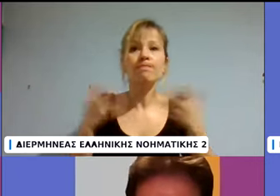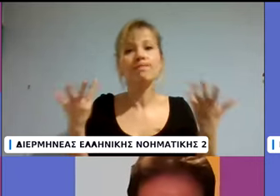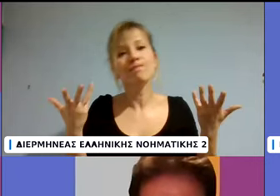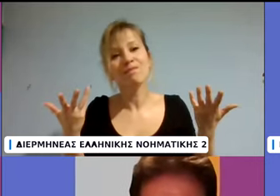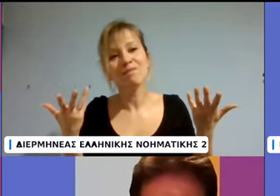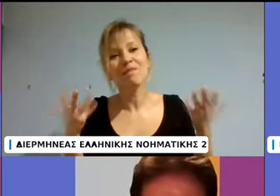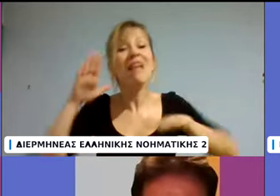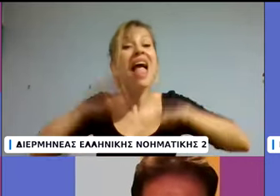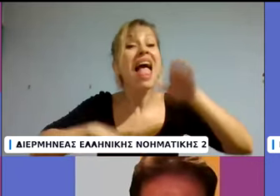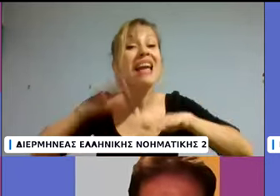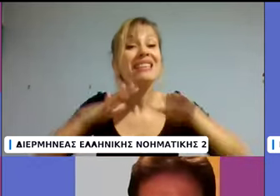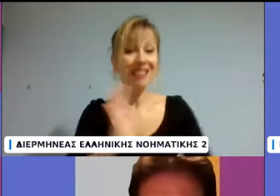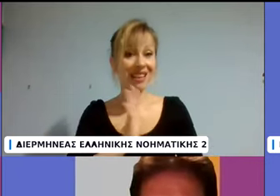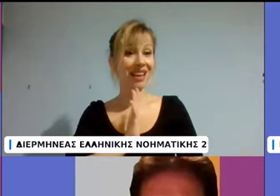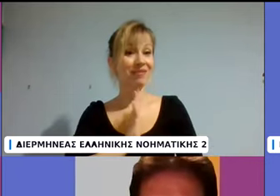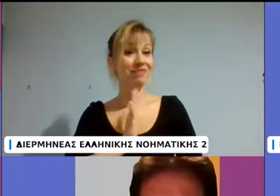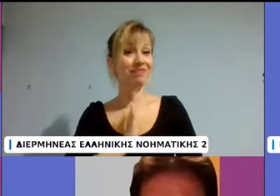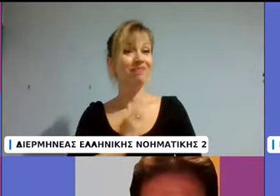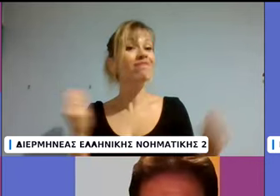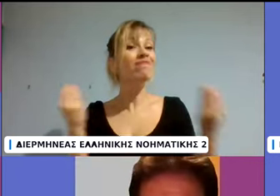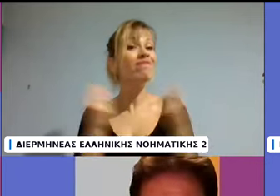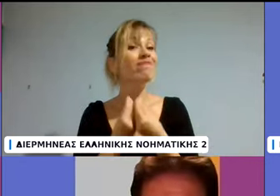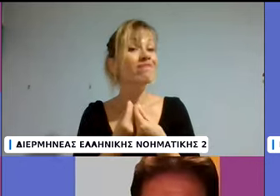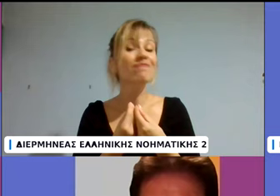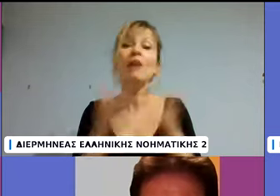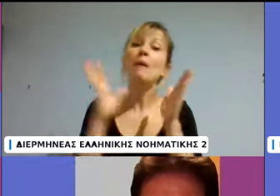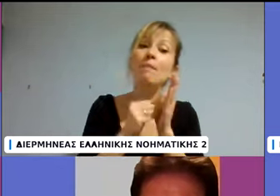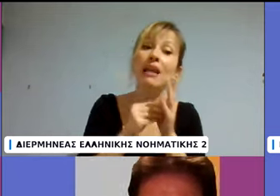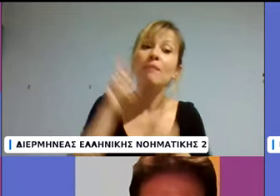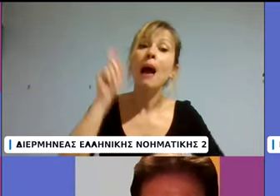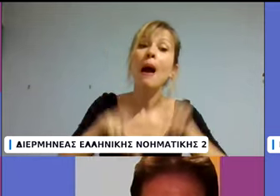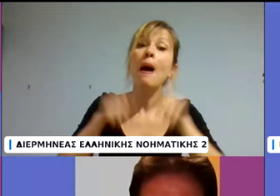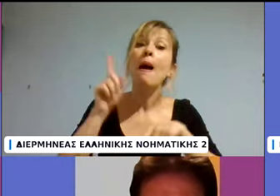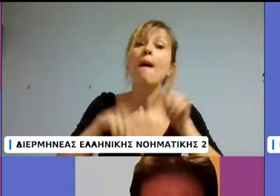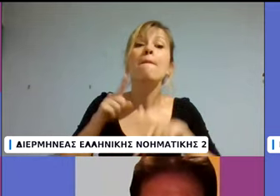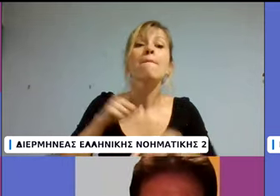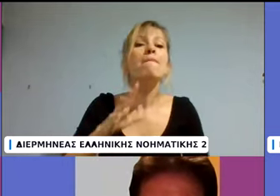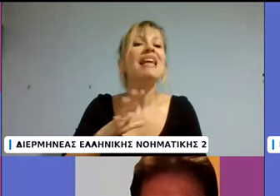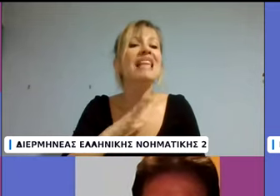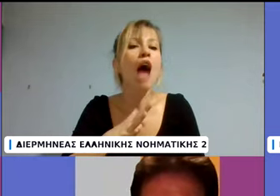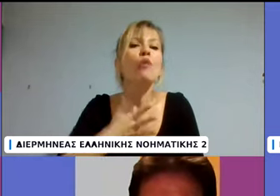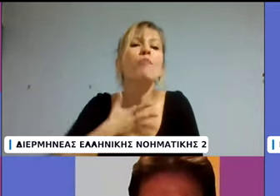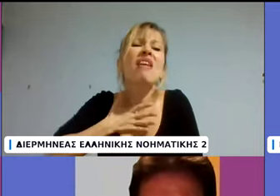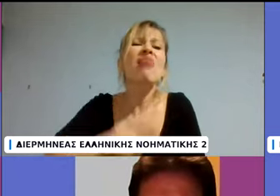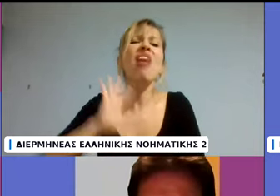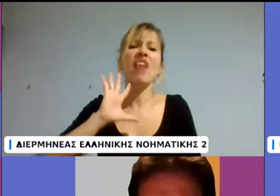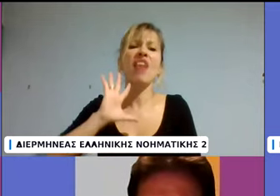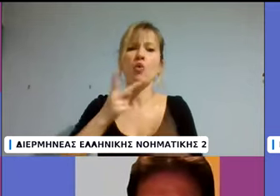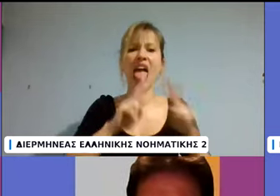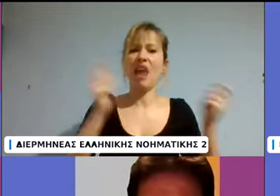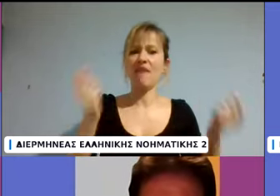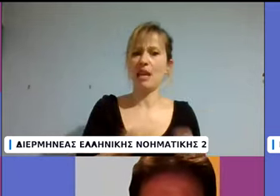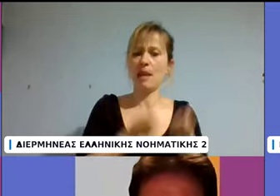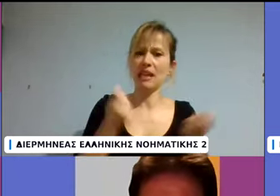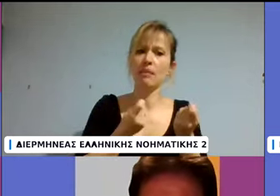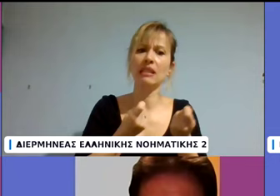ιδιοσυγκρασιακή παράμετρο. Δηλαδή, άλλοι άνθρωποι προτιμούν να μην έχουν το άγχος της ατομικής επιχείρησης, να πηγαίνουν κάθε μέρα στη δουλειά τους,